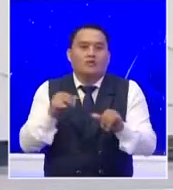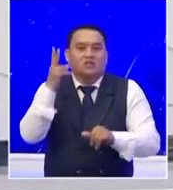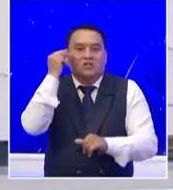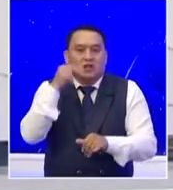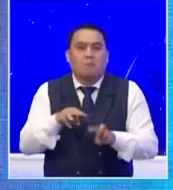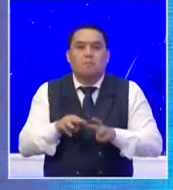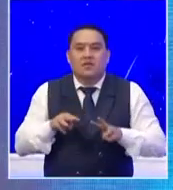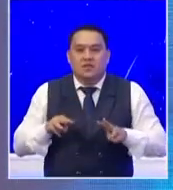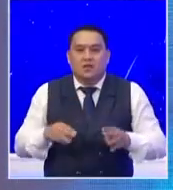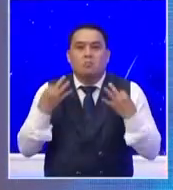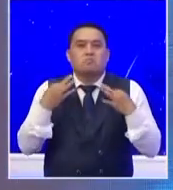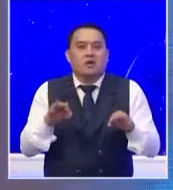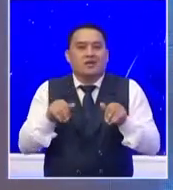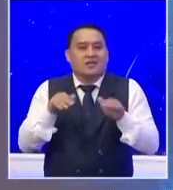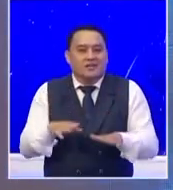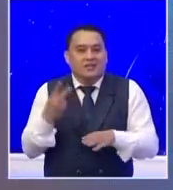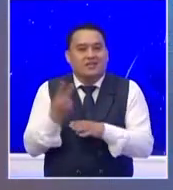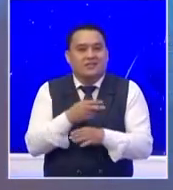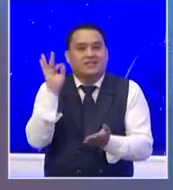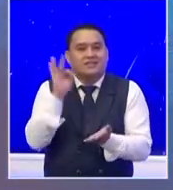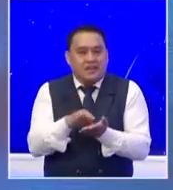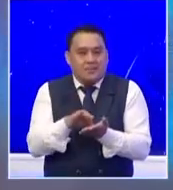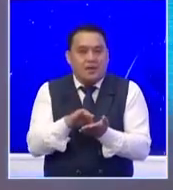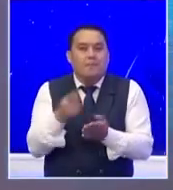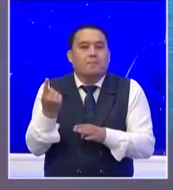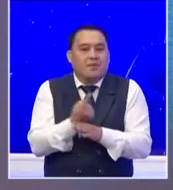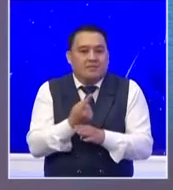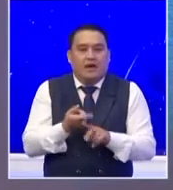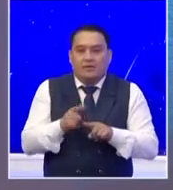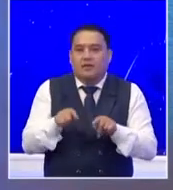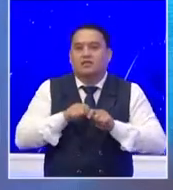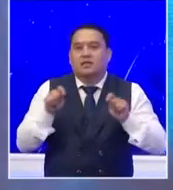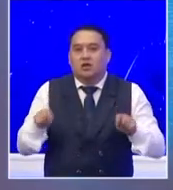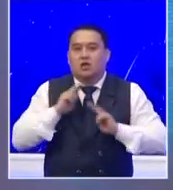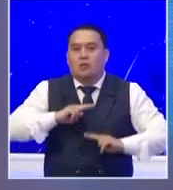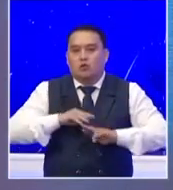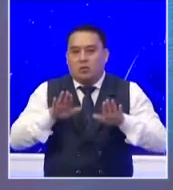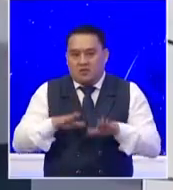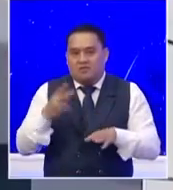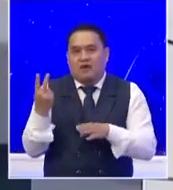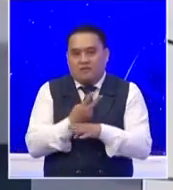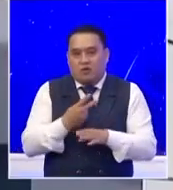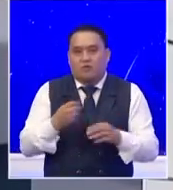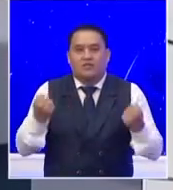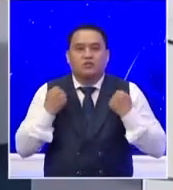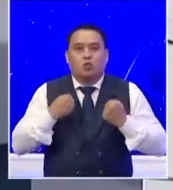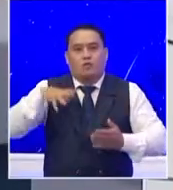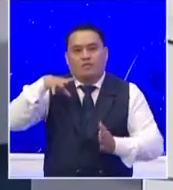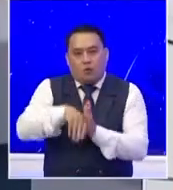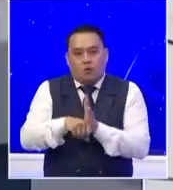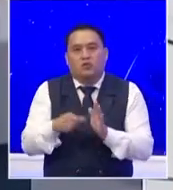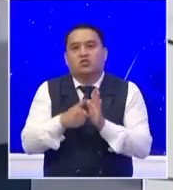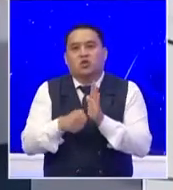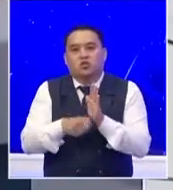числа, говорит министр, позволит решить две задачи. Во-первых, это создание рабочих мест. Во-вторых, вовлечь в физкультуру и спорт